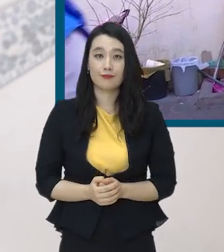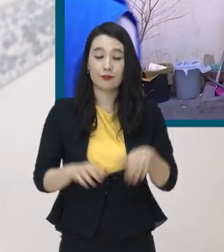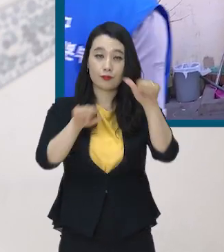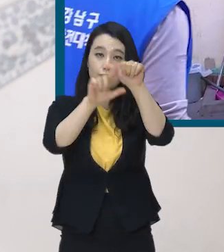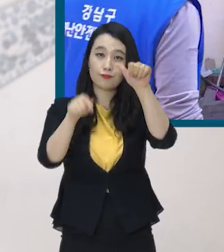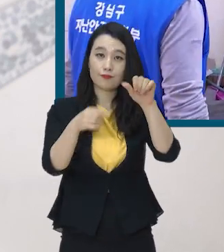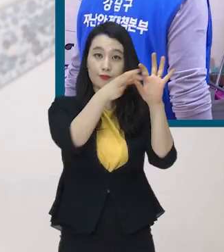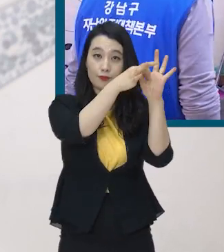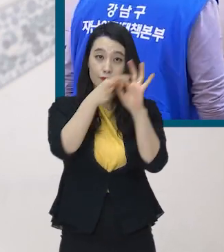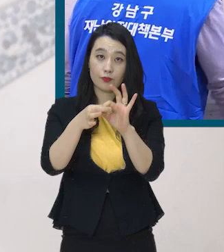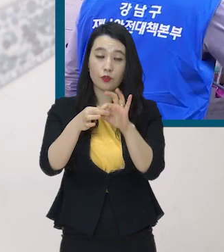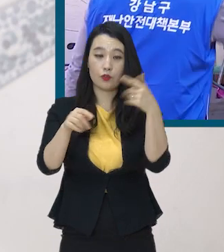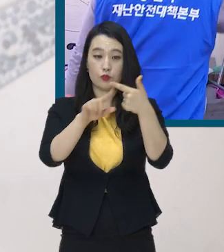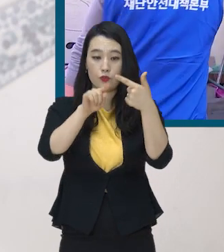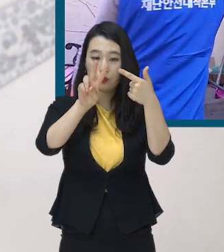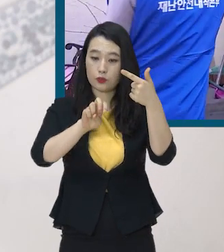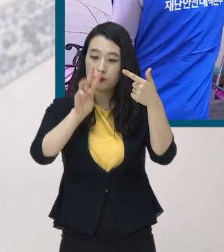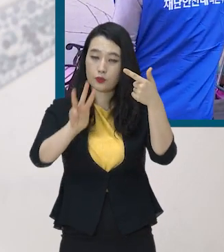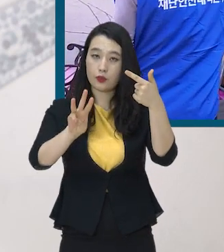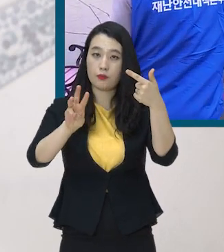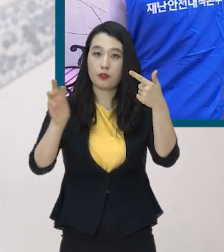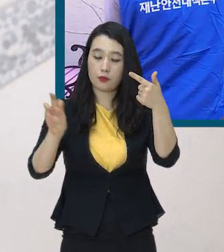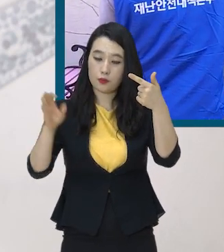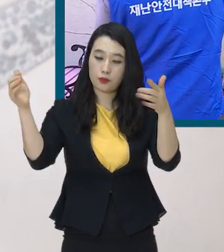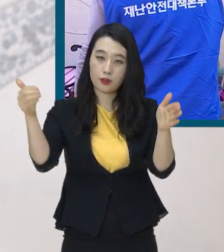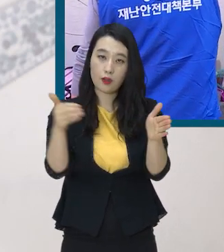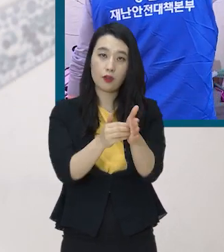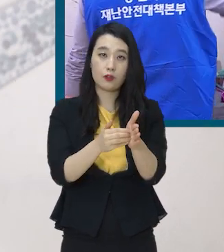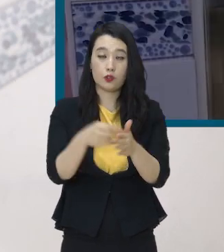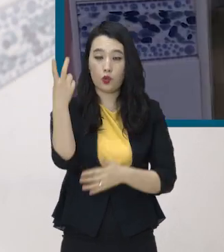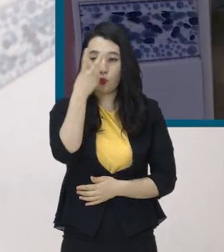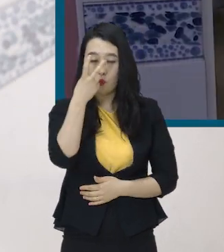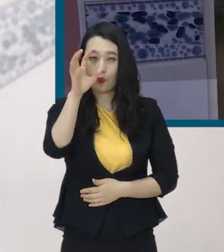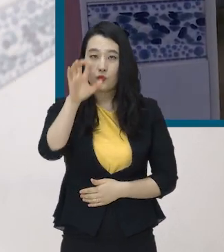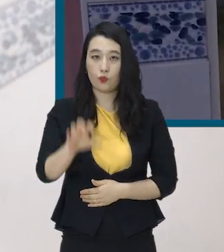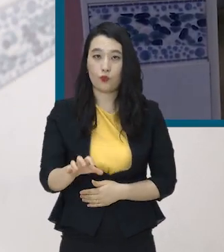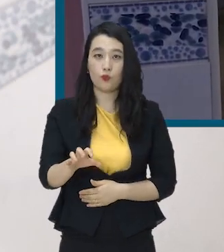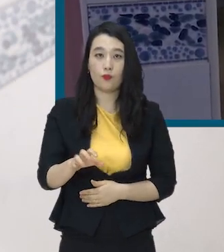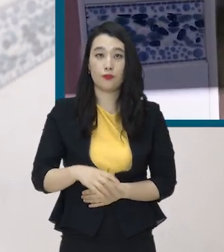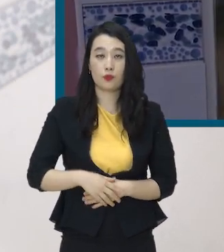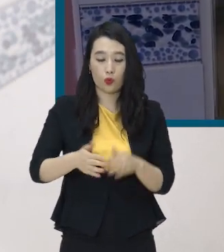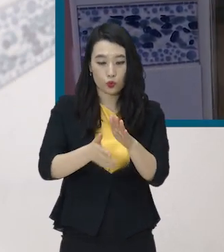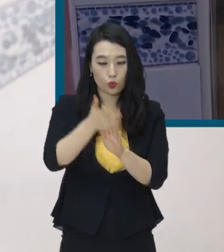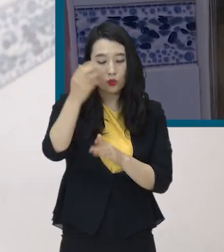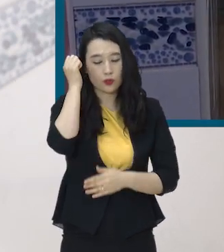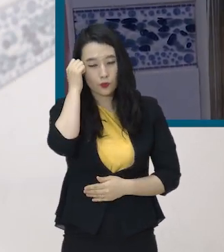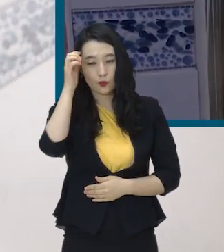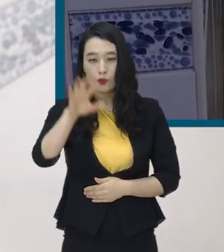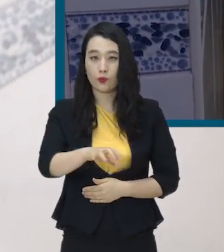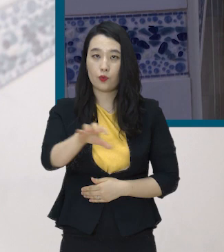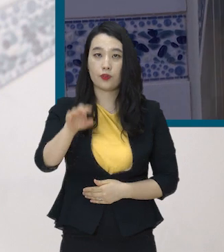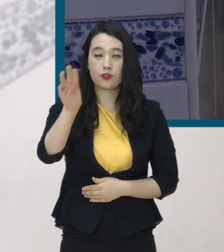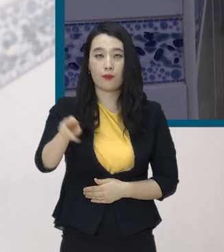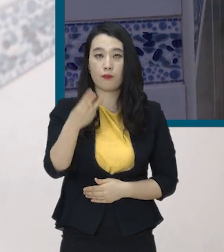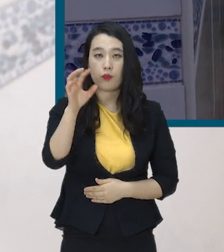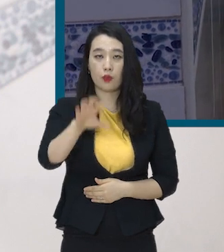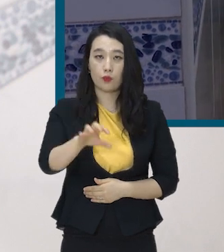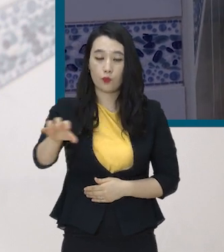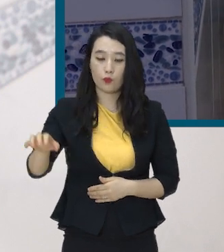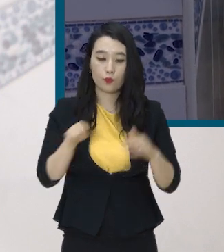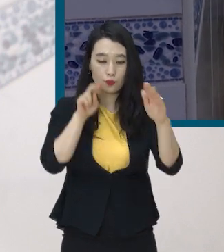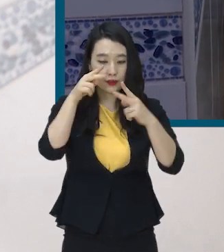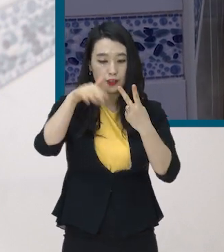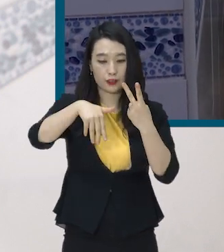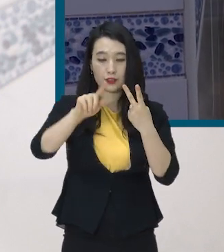5월에 이어 6월 23일부터 30일까지 관내 고시원과 도시민박업소 359개소에 2차 방역소독을